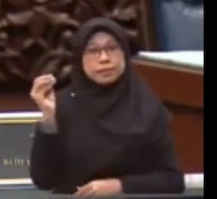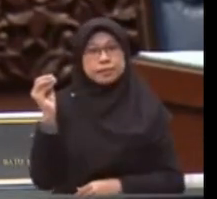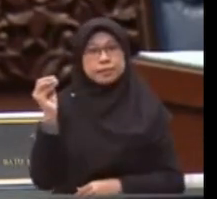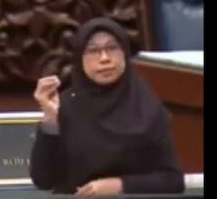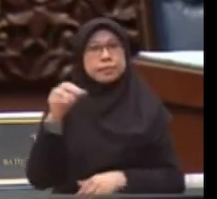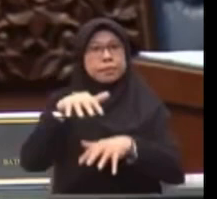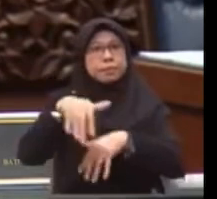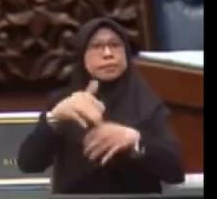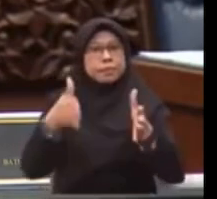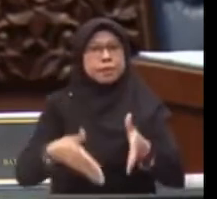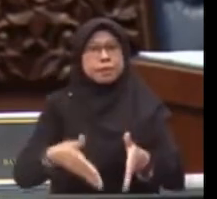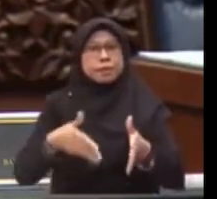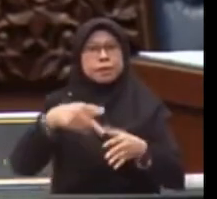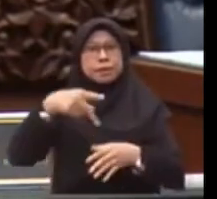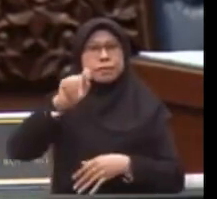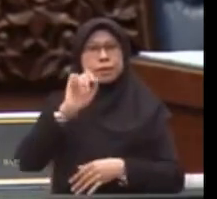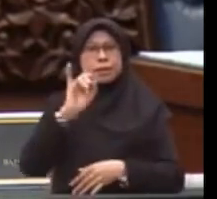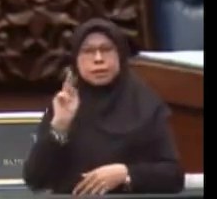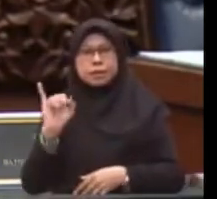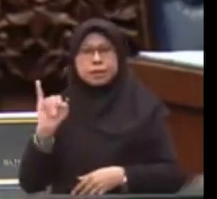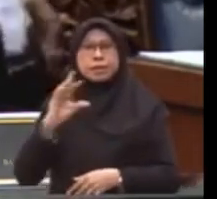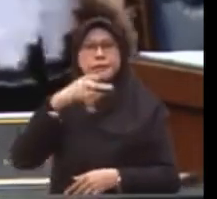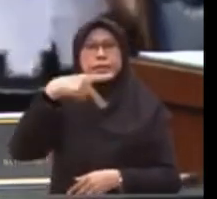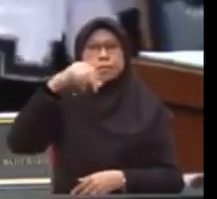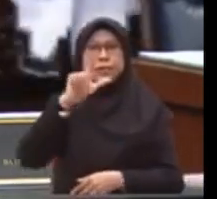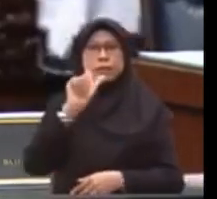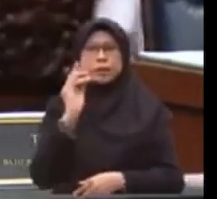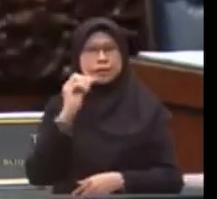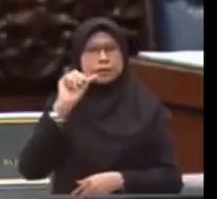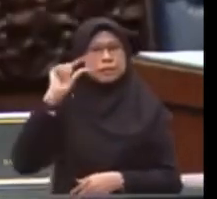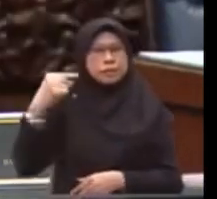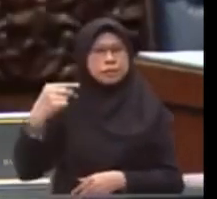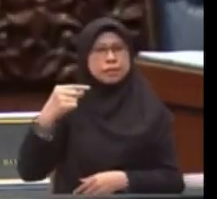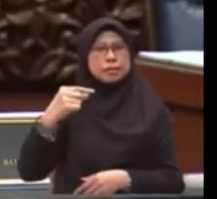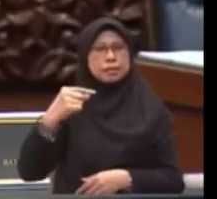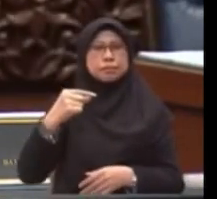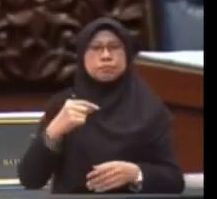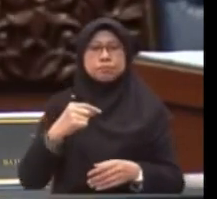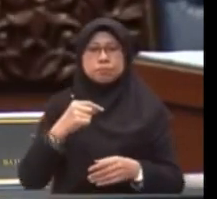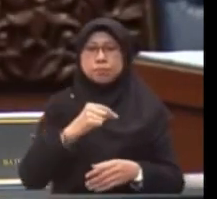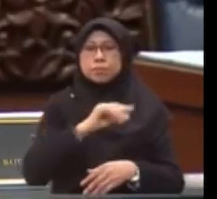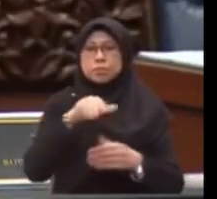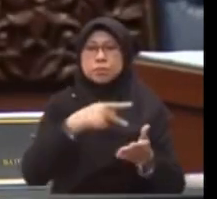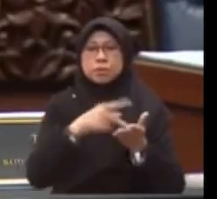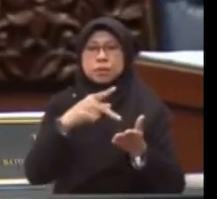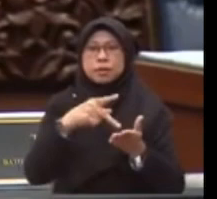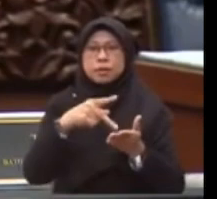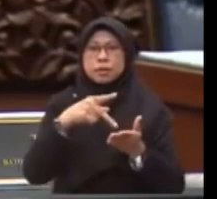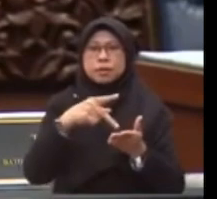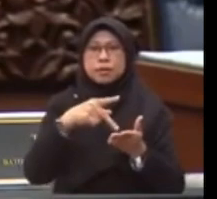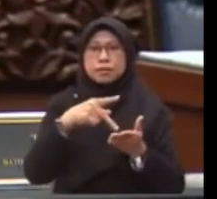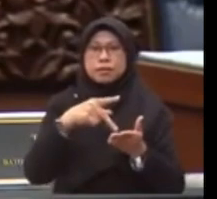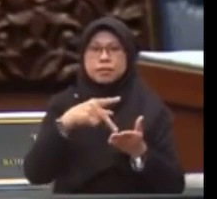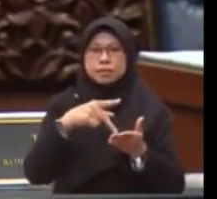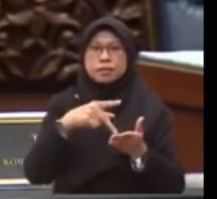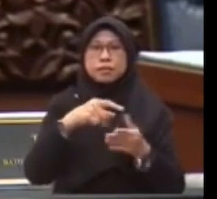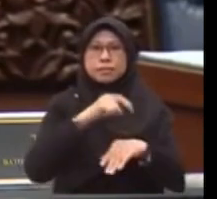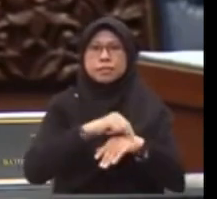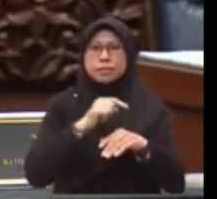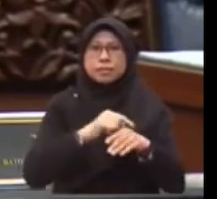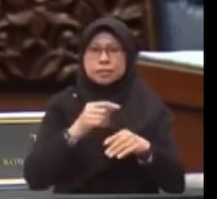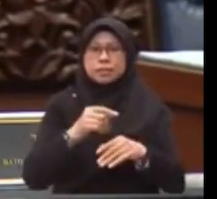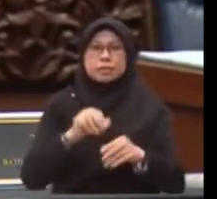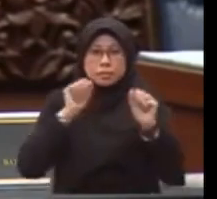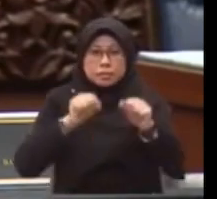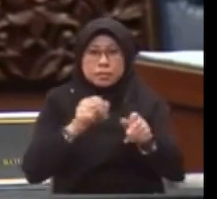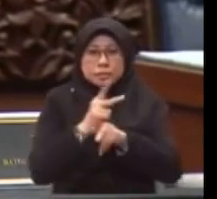peladang juga diwajibkan untuk dicarumkan di bawah SPS supaya semua mereka ini dalam keadaan semasa dapat dijaga